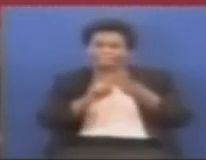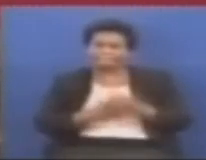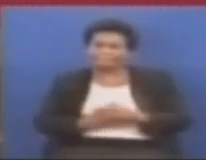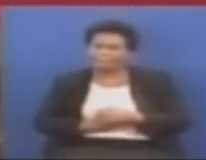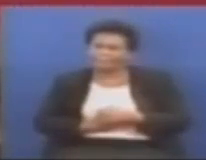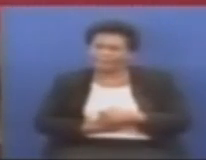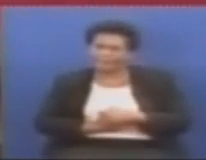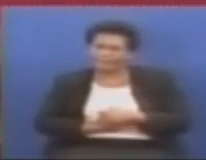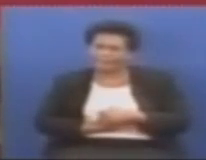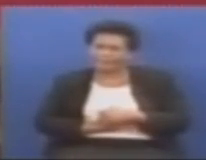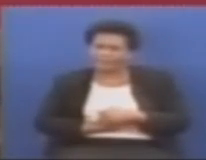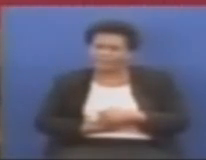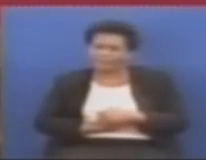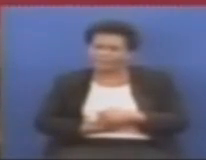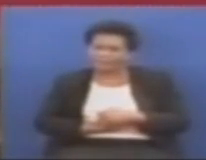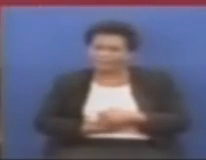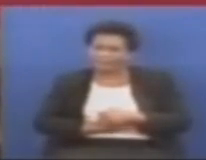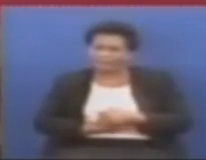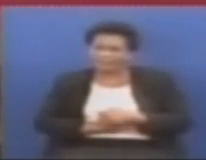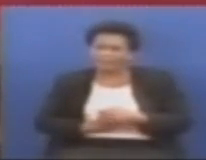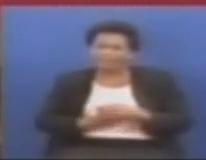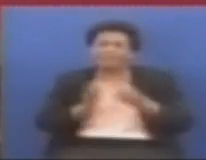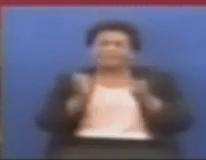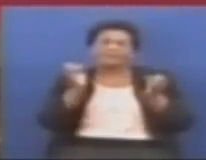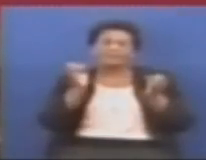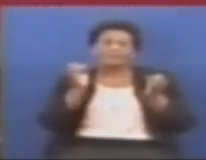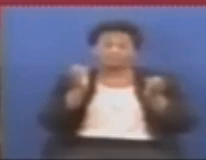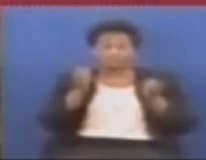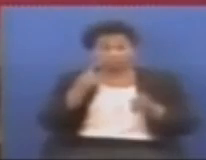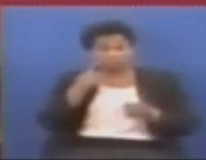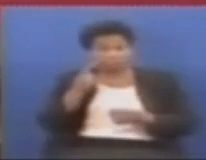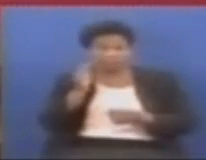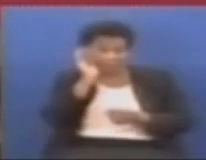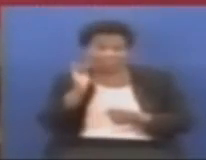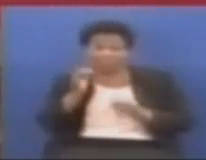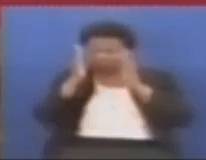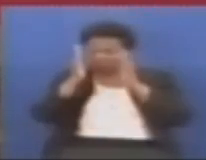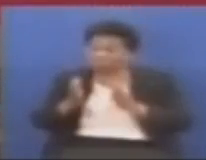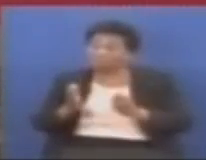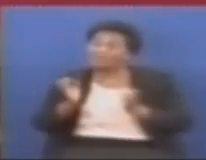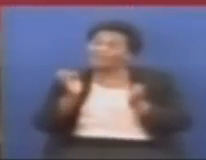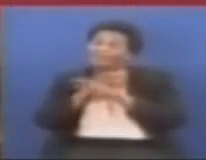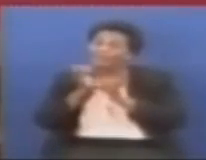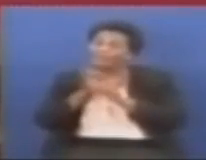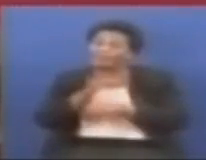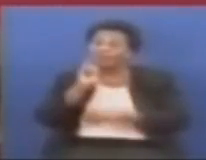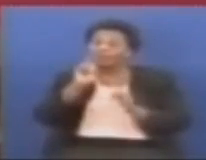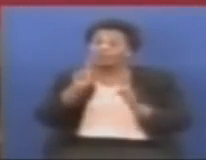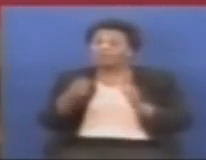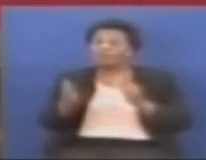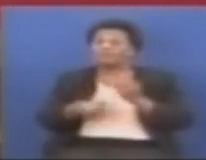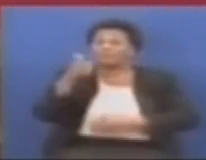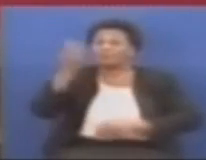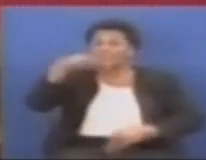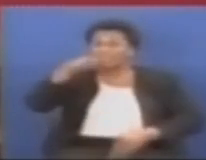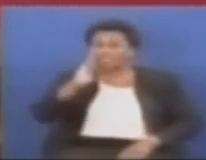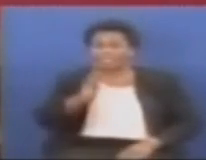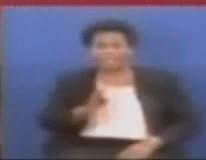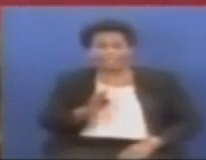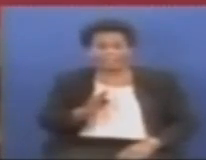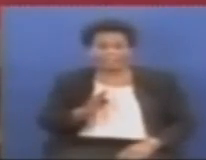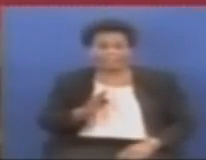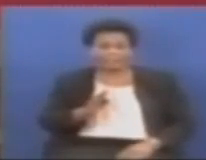mheshimiwa bado swali langu mheshimiwa naibu waziri, swali langu la pili bado mheshimiwa, na tayari nakuomba nimeuliza mheshimiwa naibu waziri majibu tafadhali.